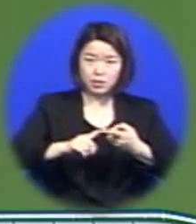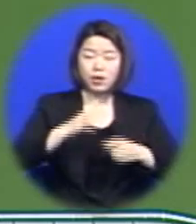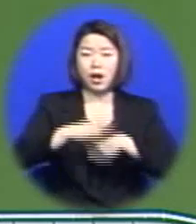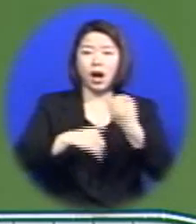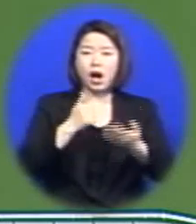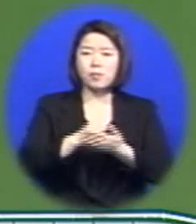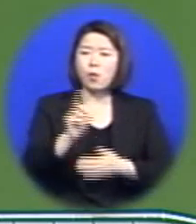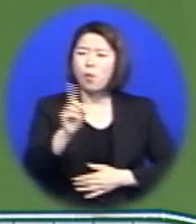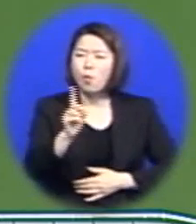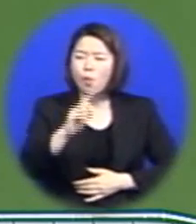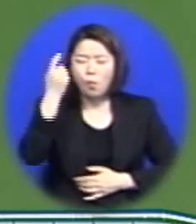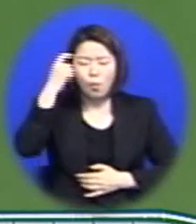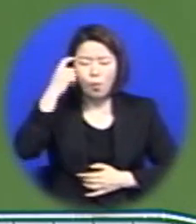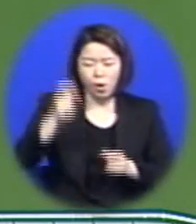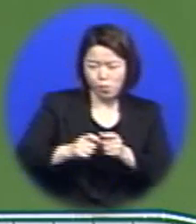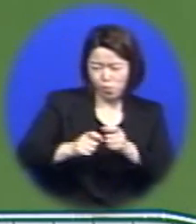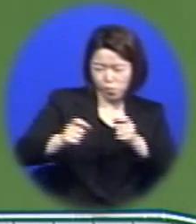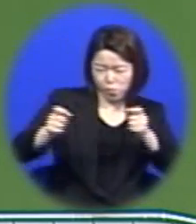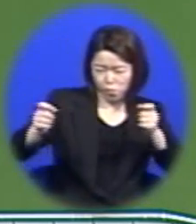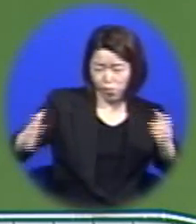이렇게 오랫동안